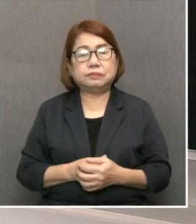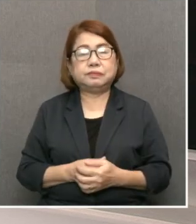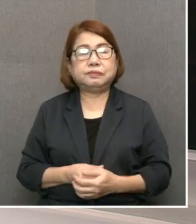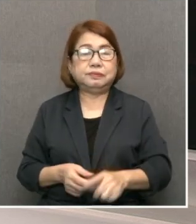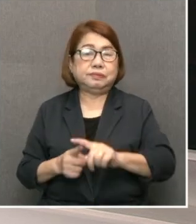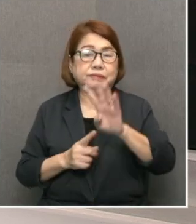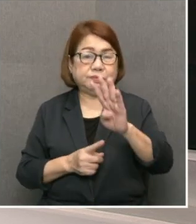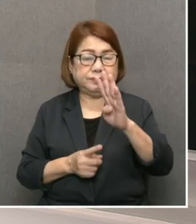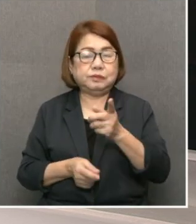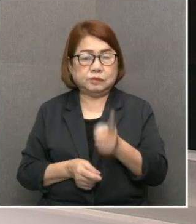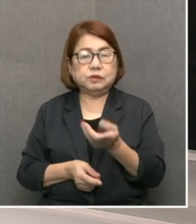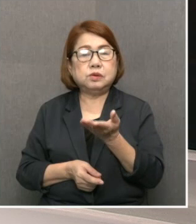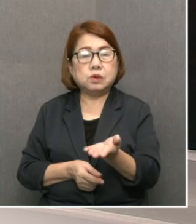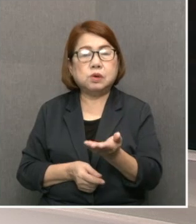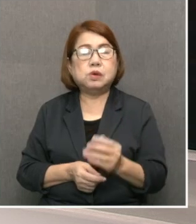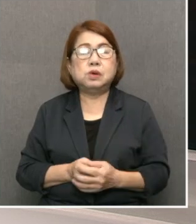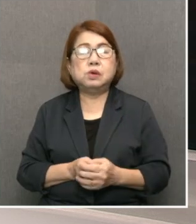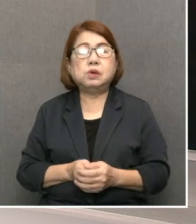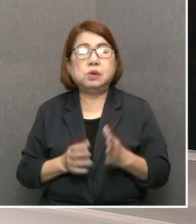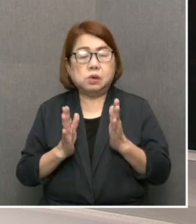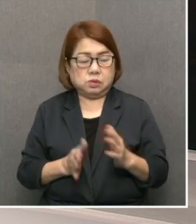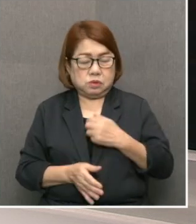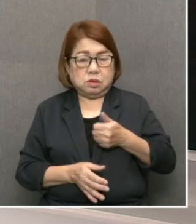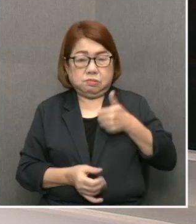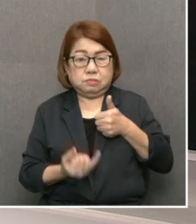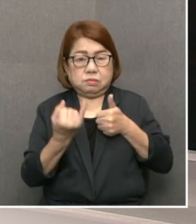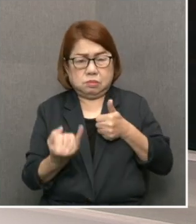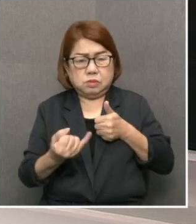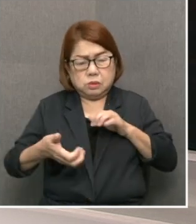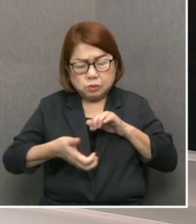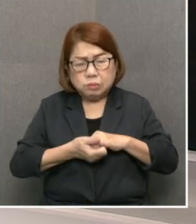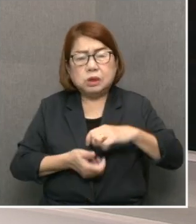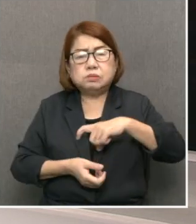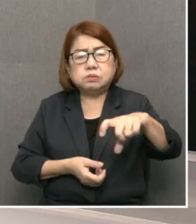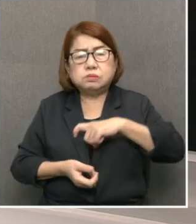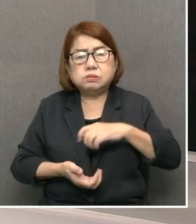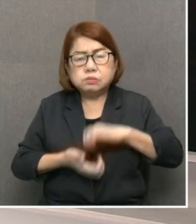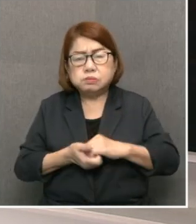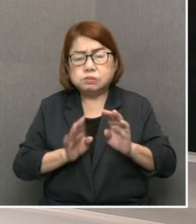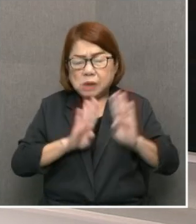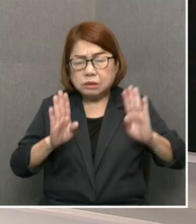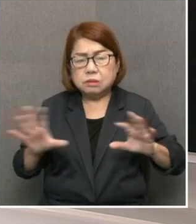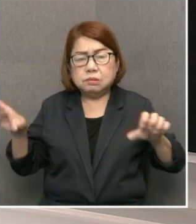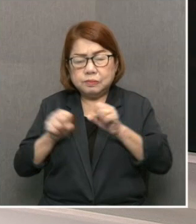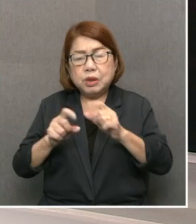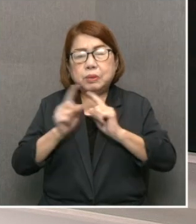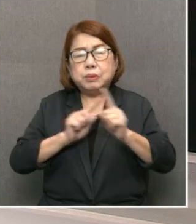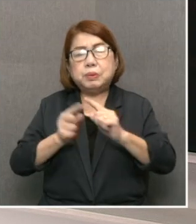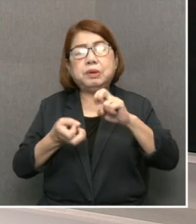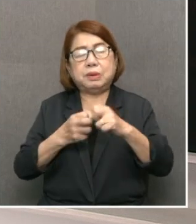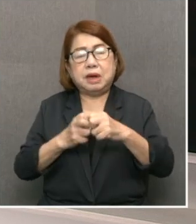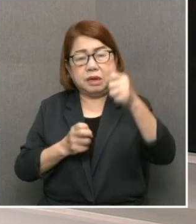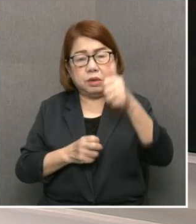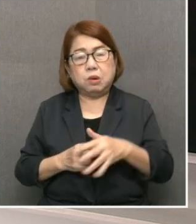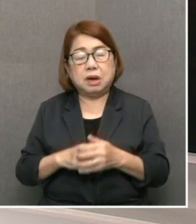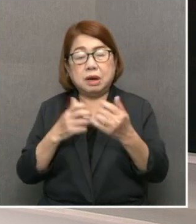าก็คือขอความร่วมมือเจ้าหนี้ลูกหนี้ร่วมมือกันในการที่จะมาไกล่เกลี่ยปัญหาที่เกิดขึ้นนี้นะคะไม่ใช่ว่